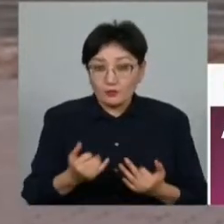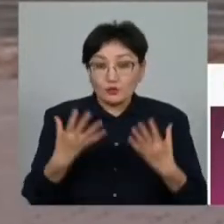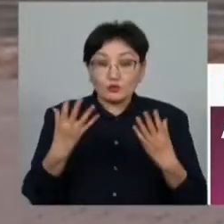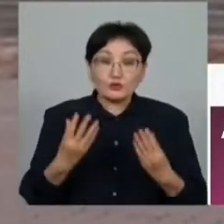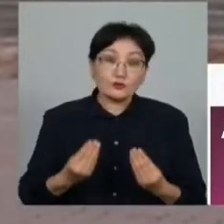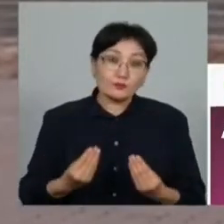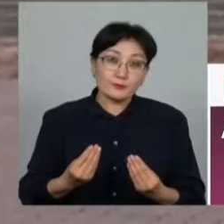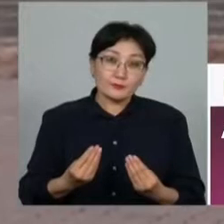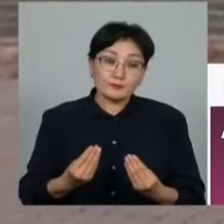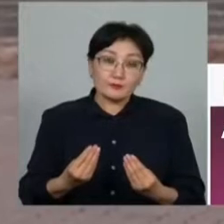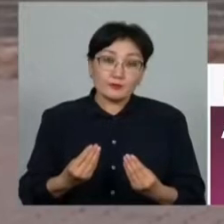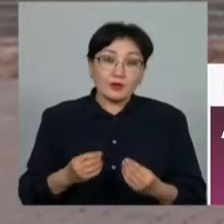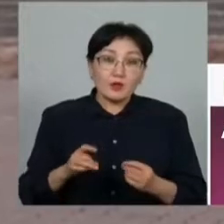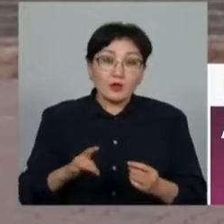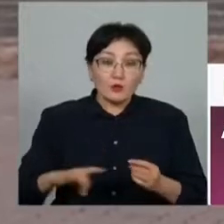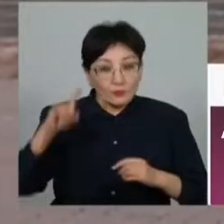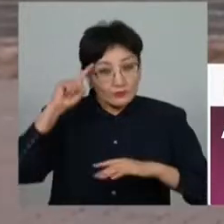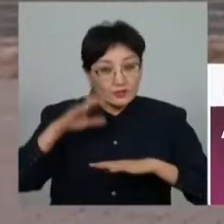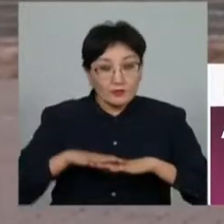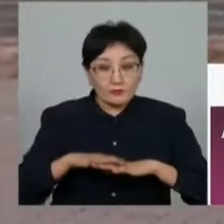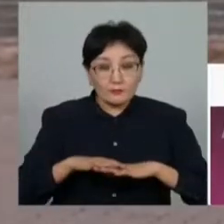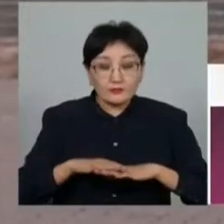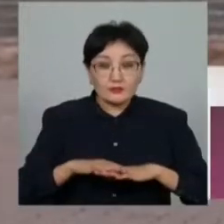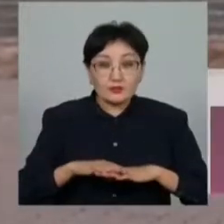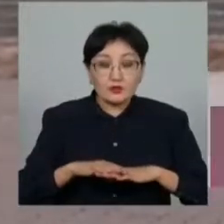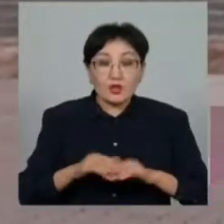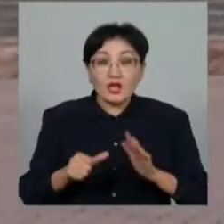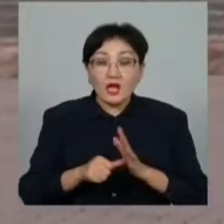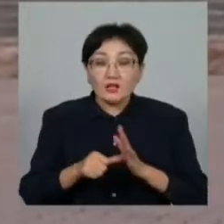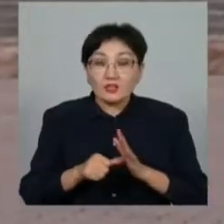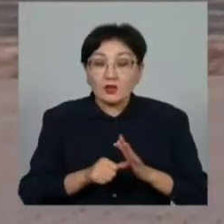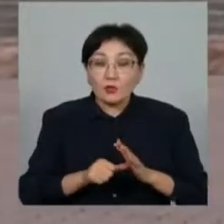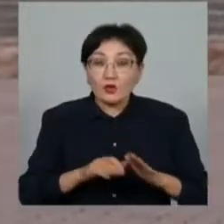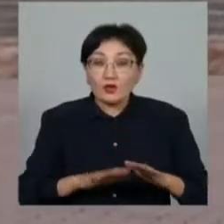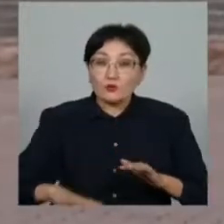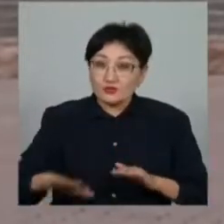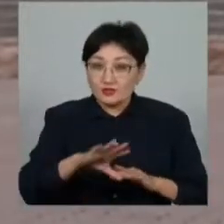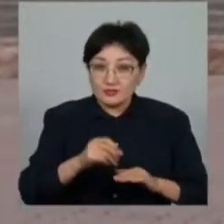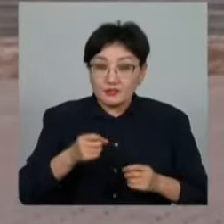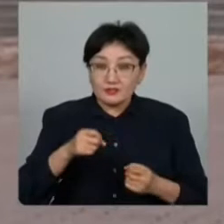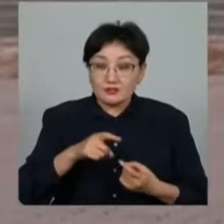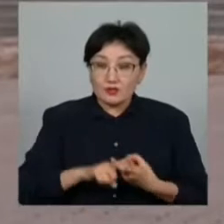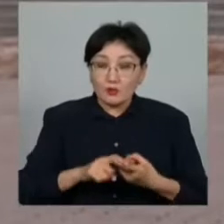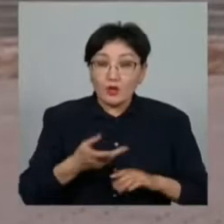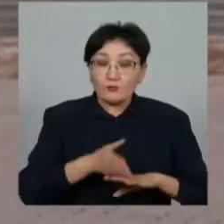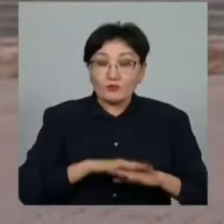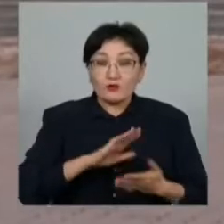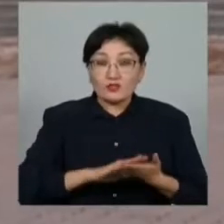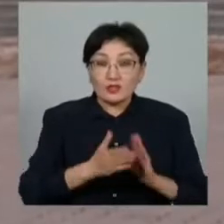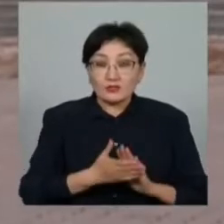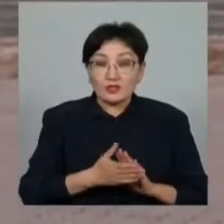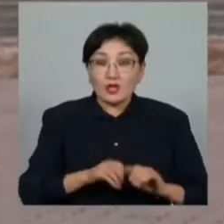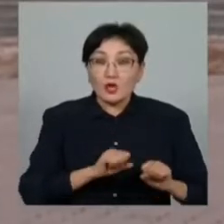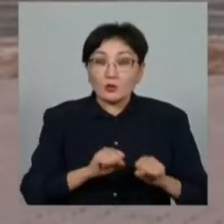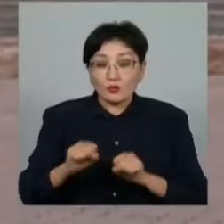күні аудан әкімдігі тарапынан соның 6 учаскесі бойынша төтенше жағдайдың алдын алу